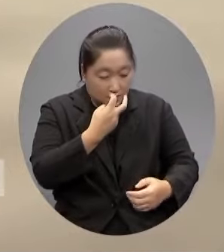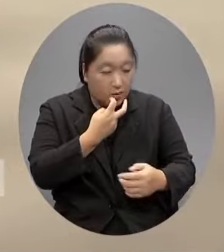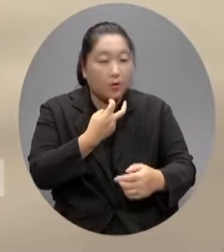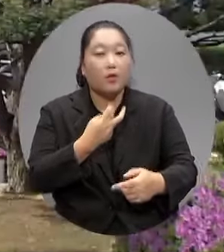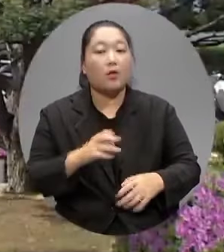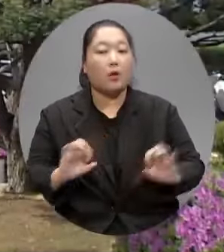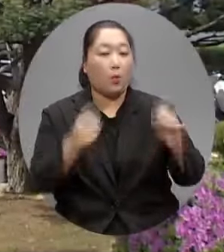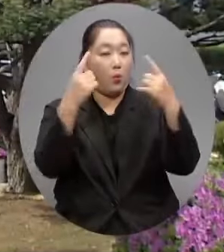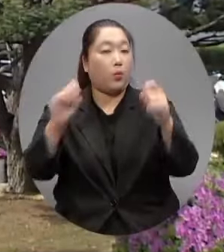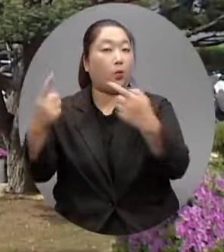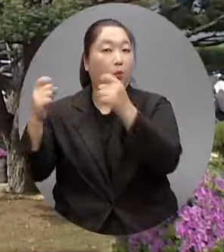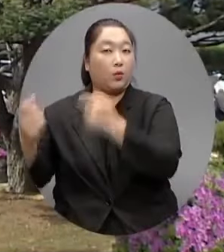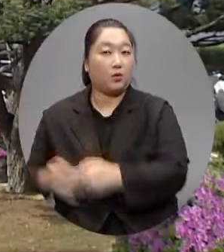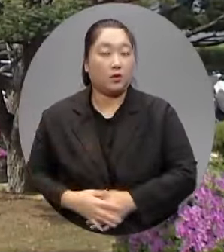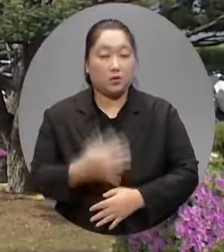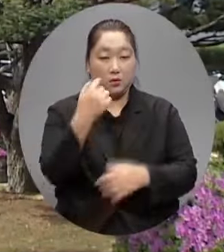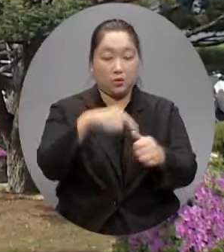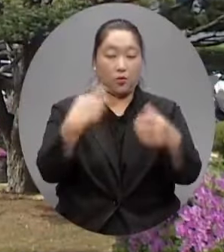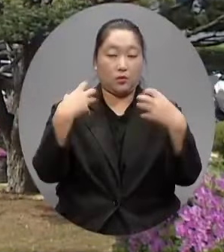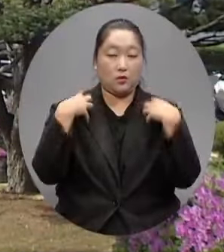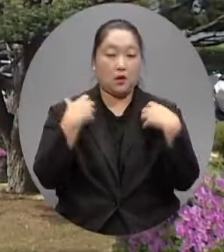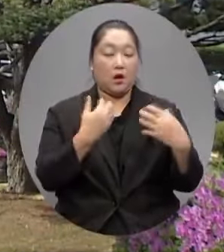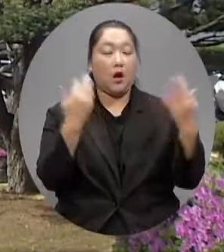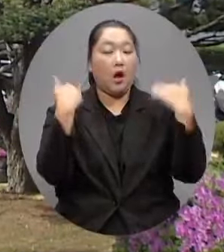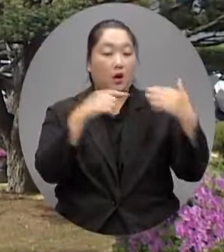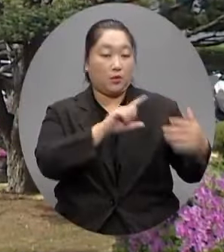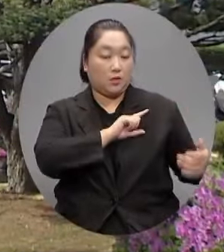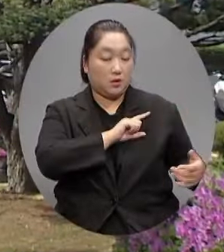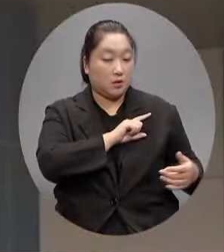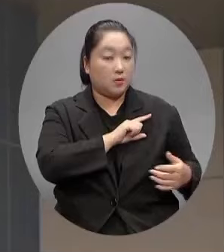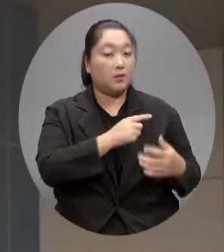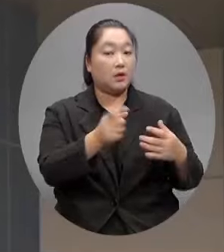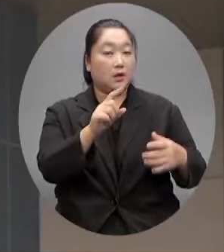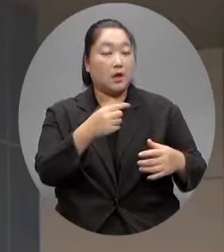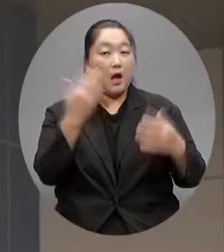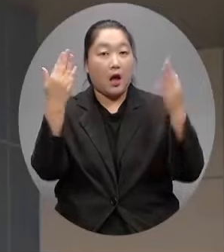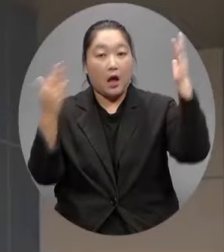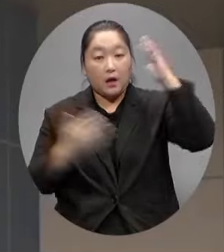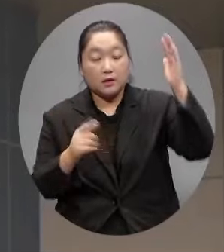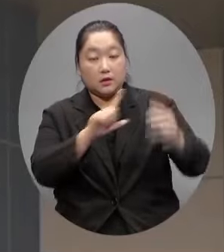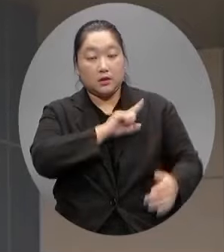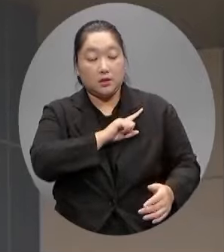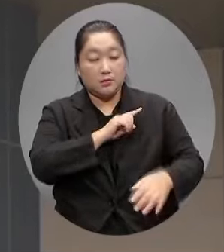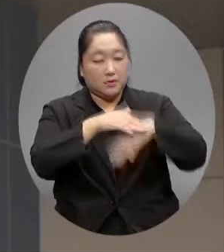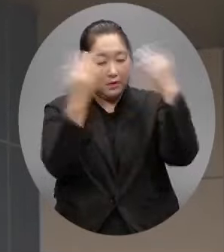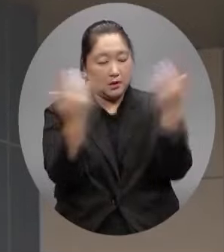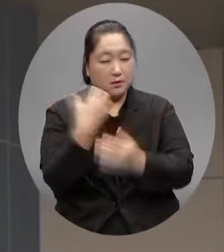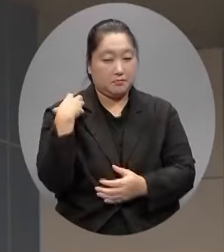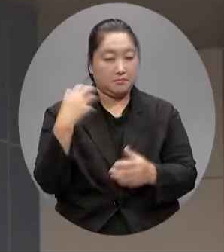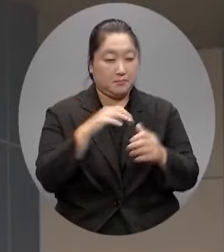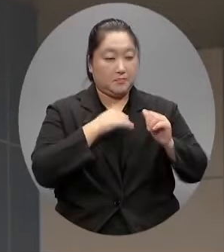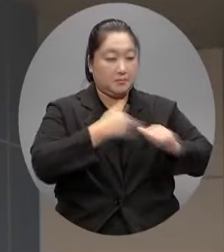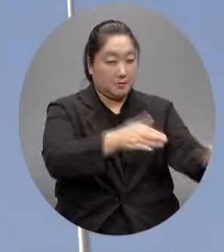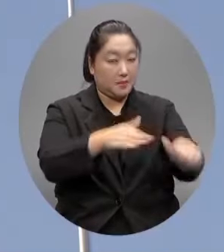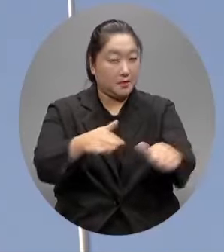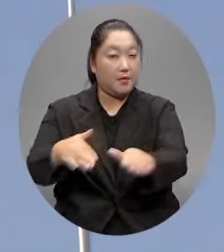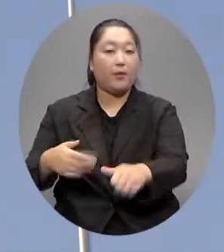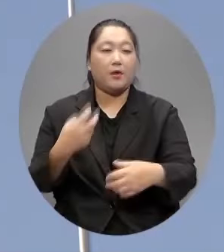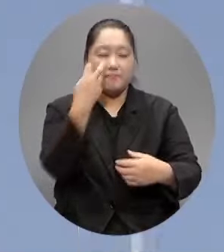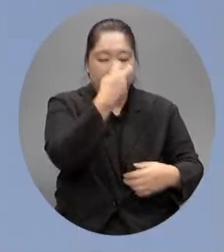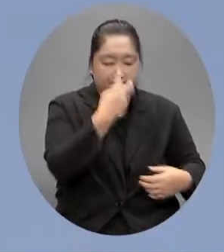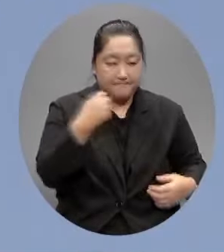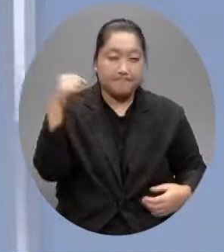상황. 충북교육청은 학교명이나 학생 이름이 언급된 모든 학교에 전담 인력을 파견해 일제 조사를 벌이겠다고